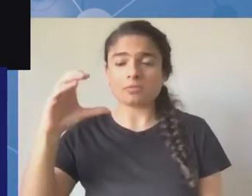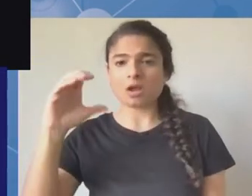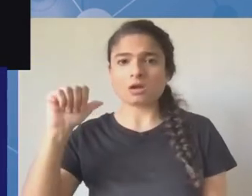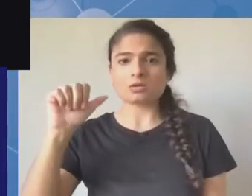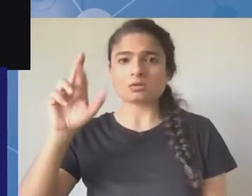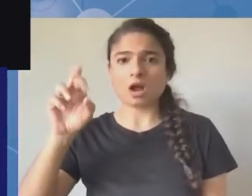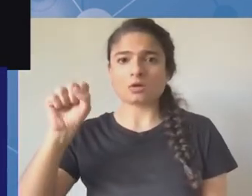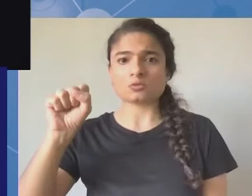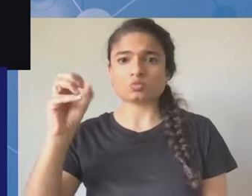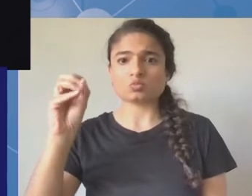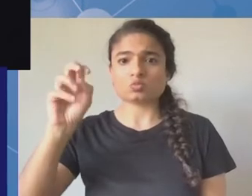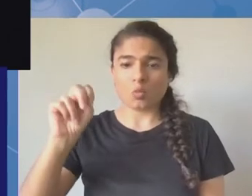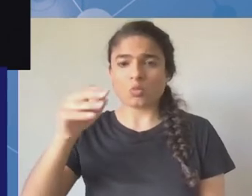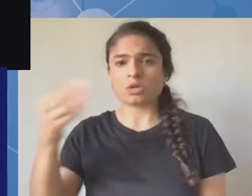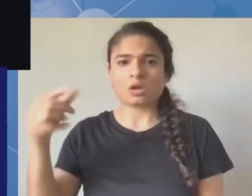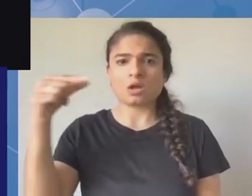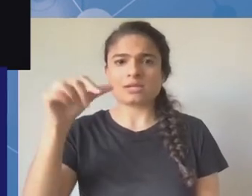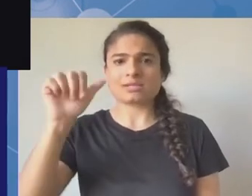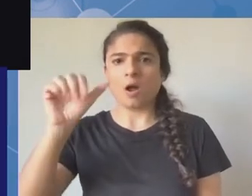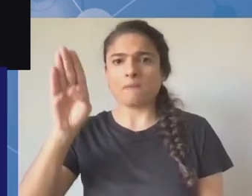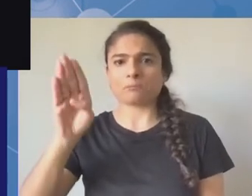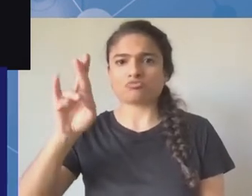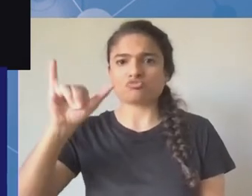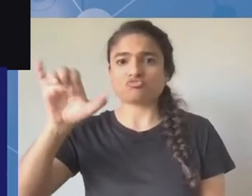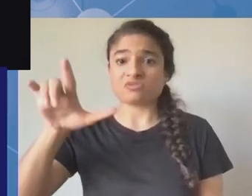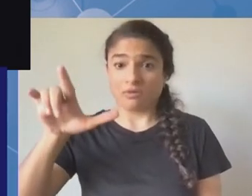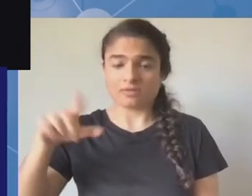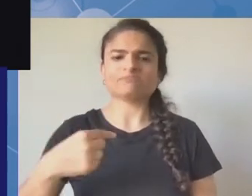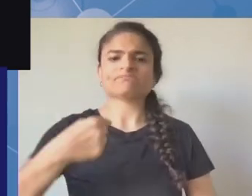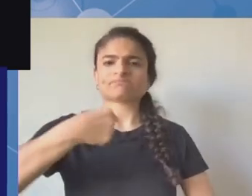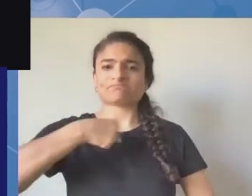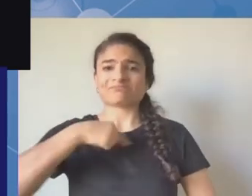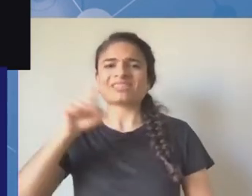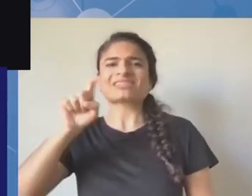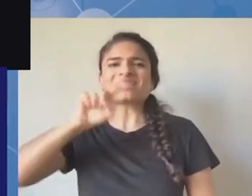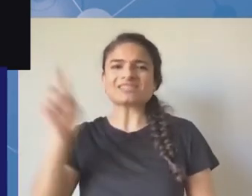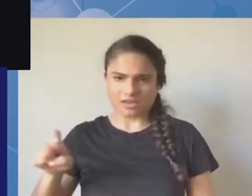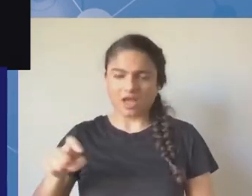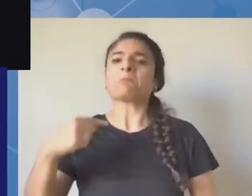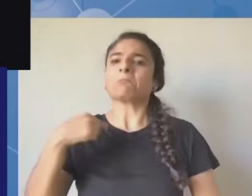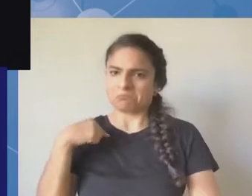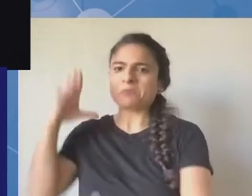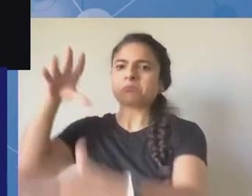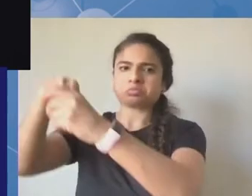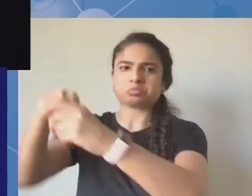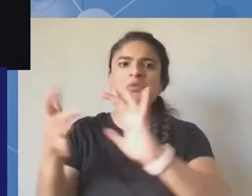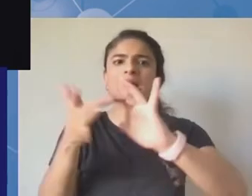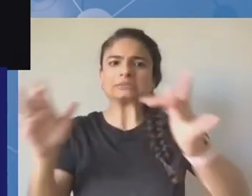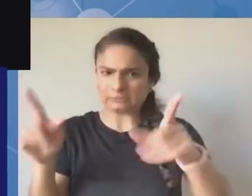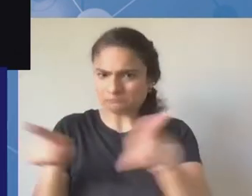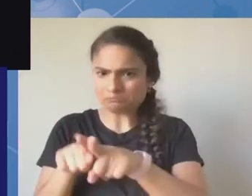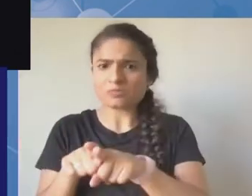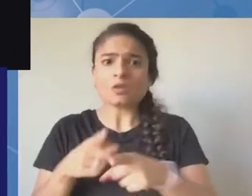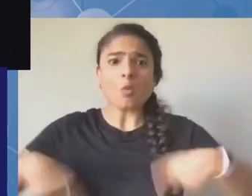منظمة إنترنت. الحقوق الرقمية هي أيضا جزء من حقوق الإنسان. لا نريد الصمت، يجب